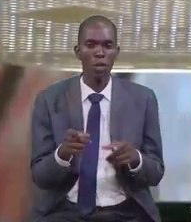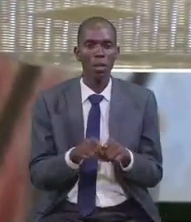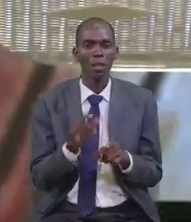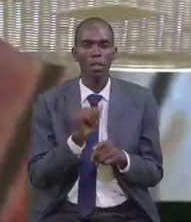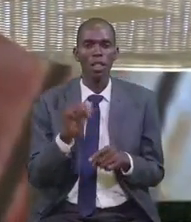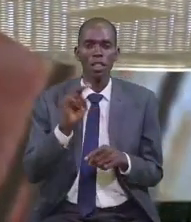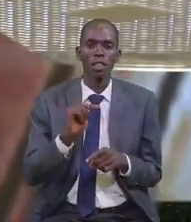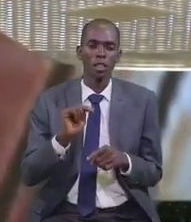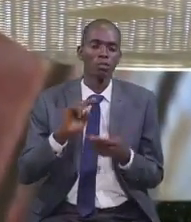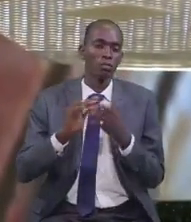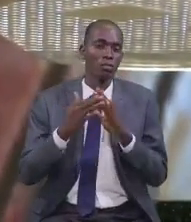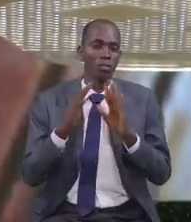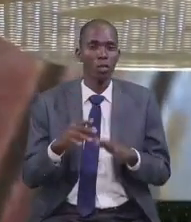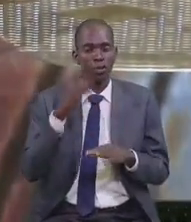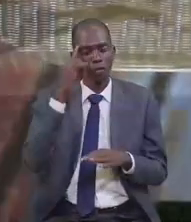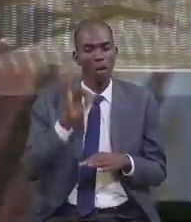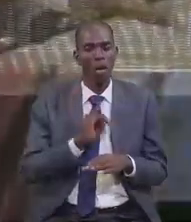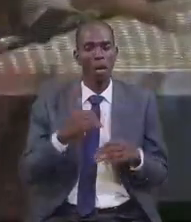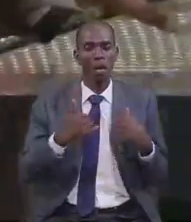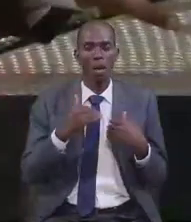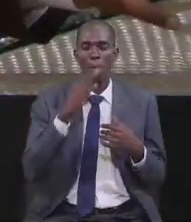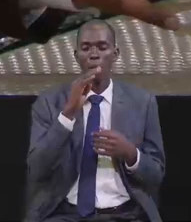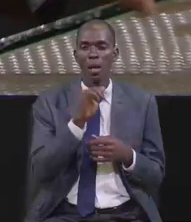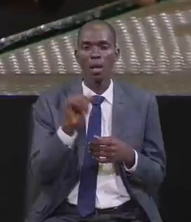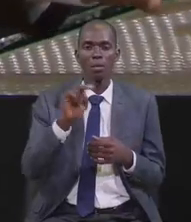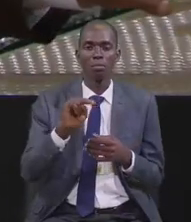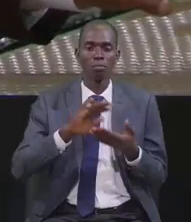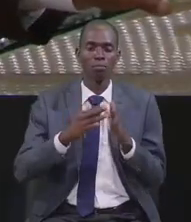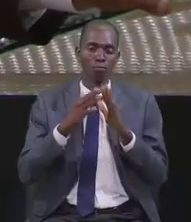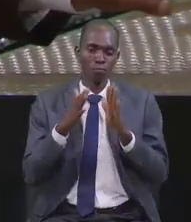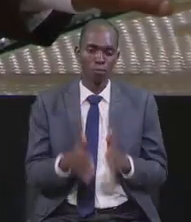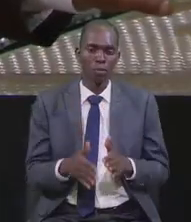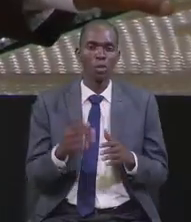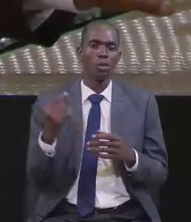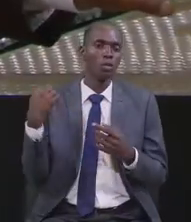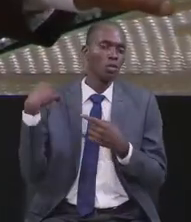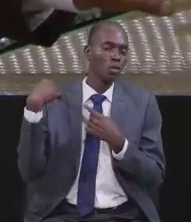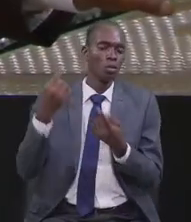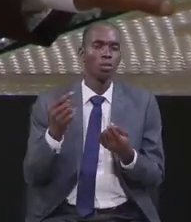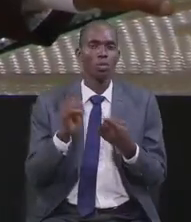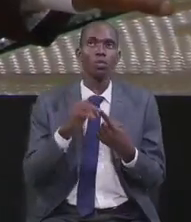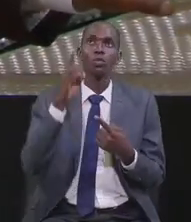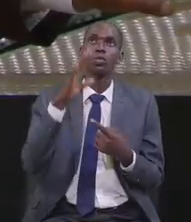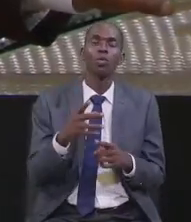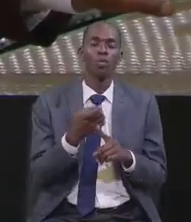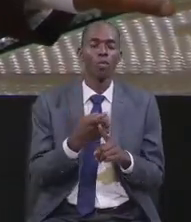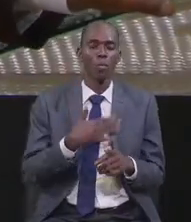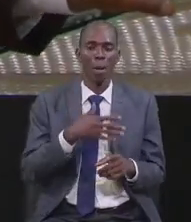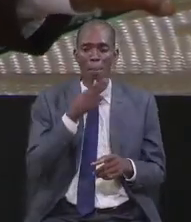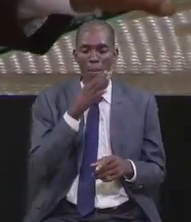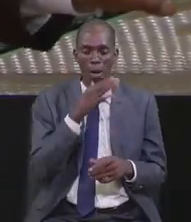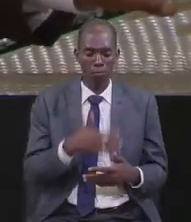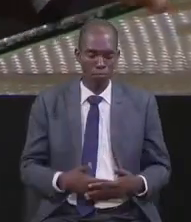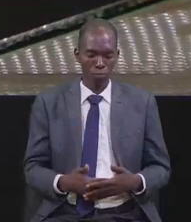suis consacré à Dieu dès le ventre de ma mère. Qu'est-ce que tu faisais